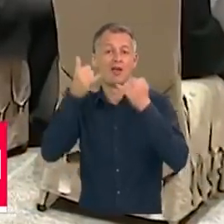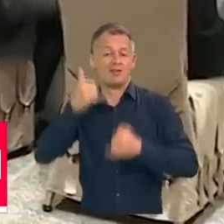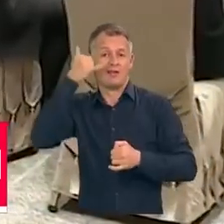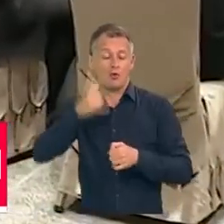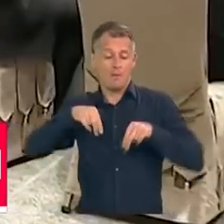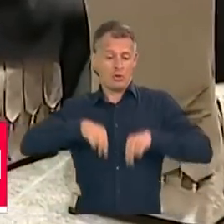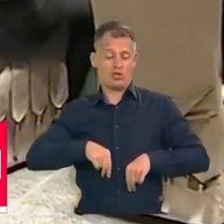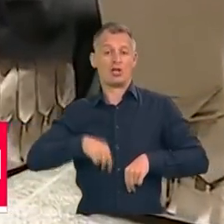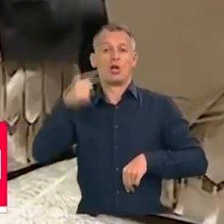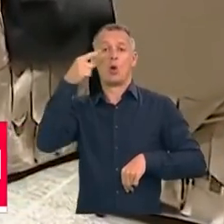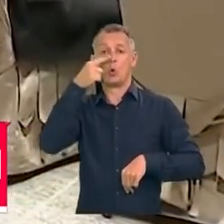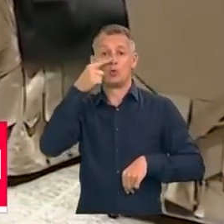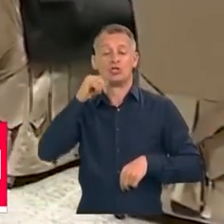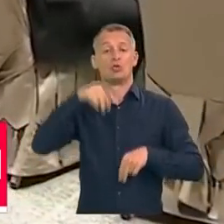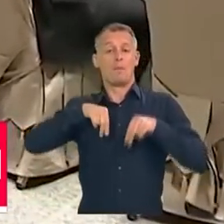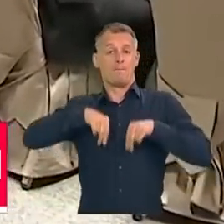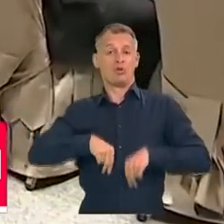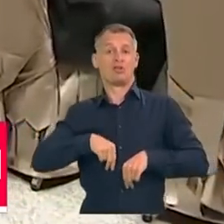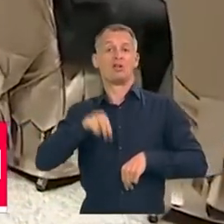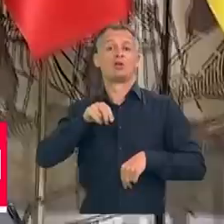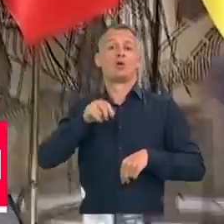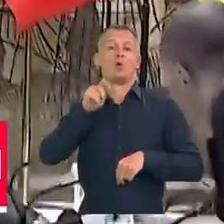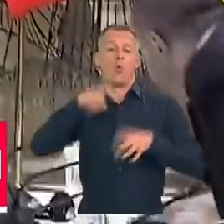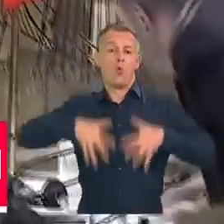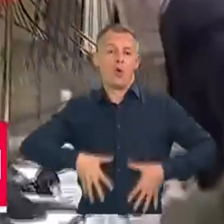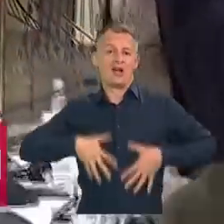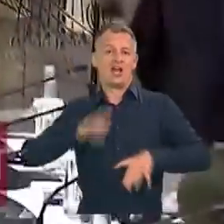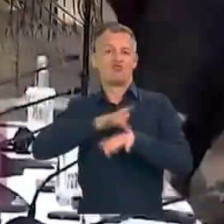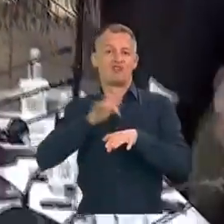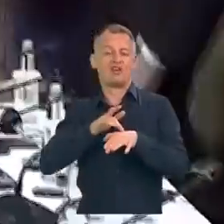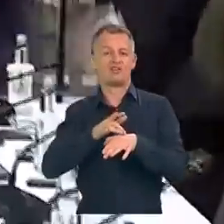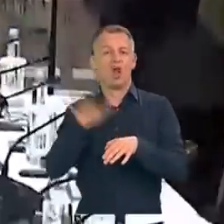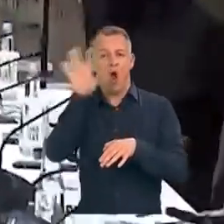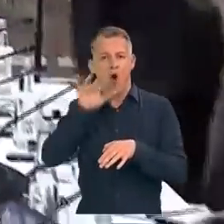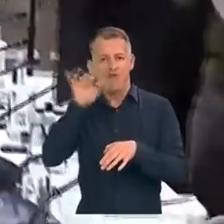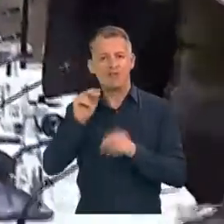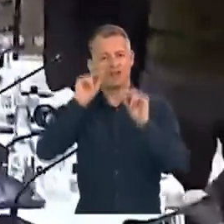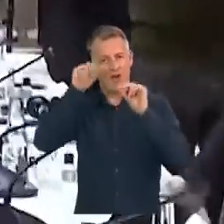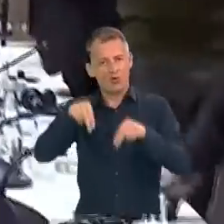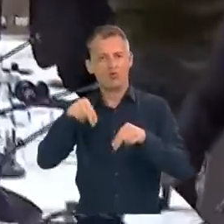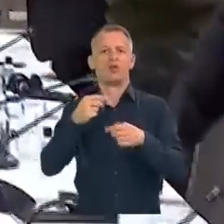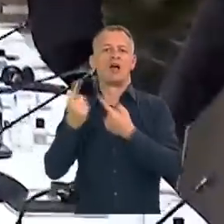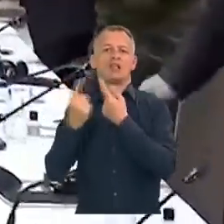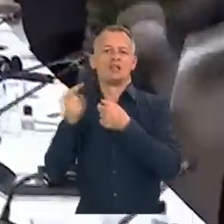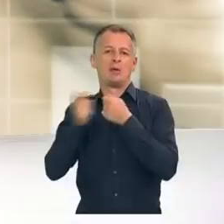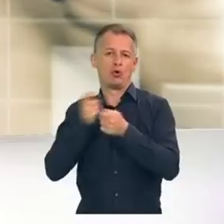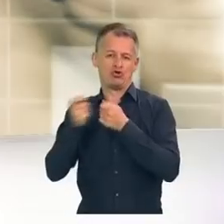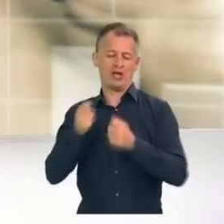cu președintele Rusiei, cât și cu cel al Ucrainei, în încercarea de a-i convinge să revină la masa negocierilor.